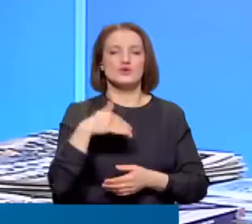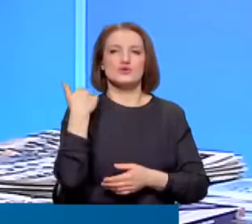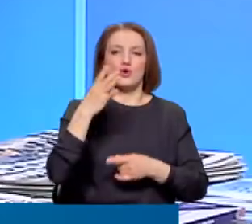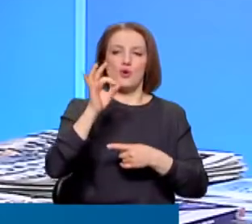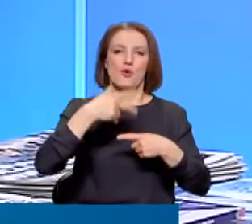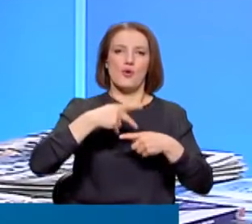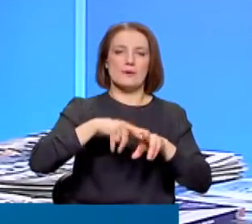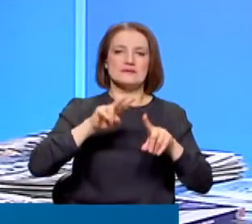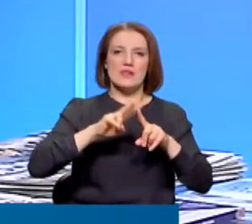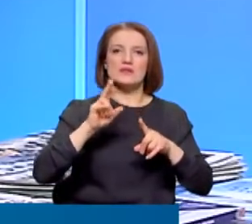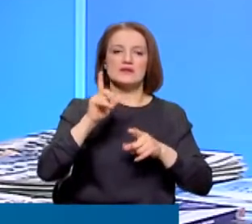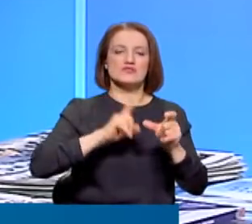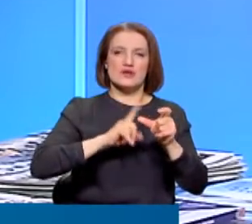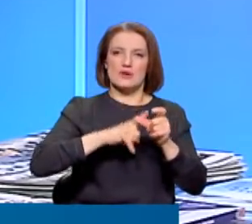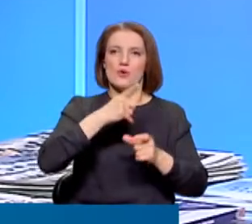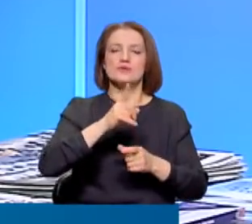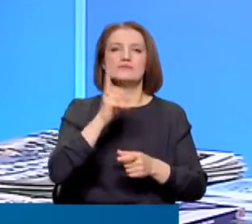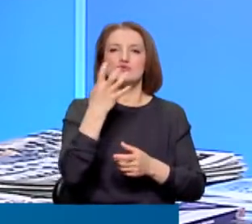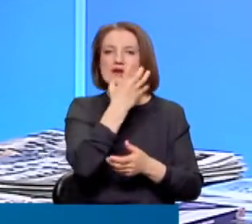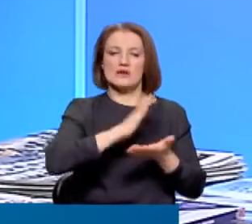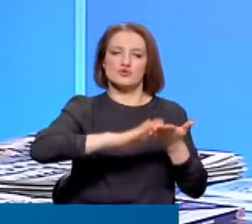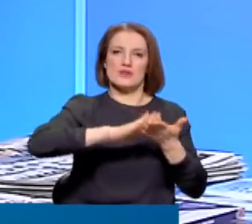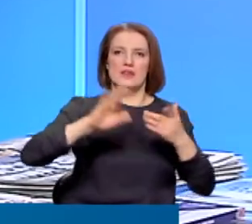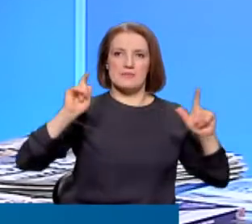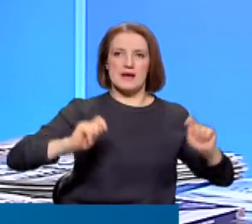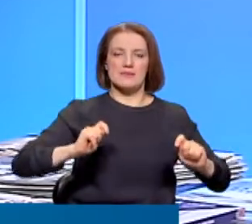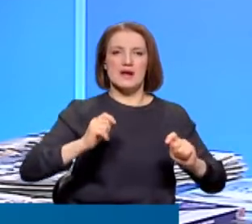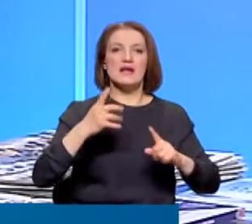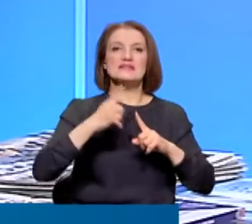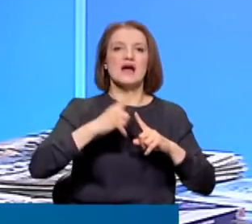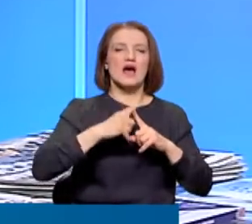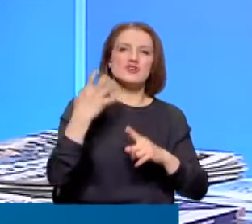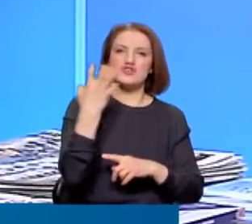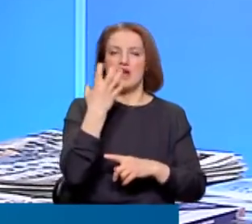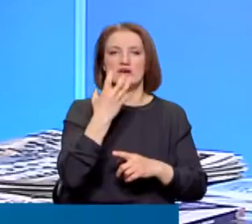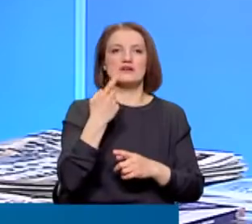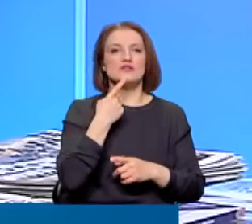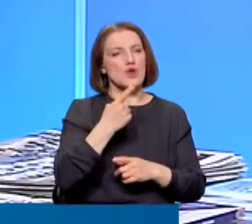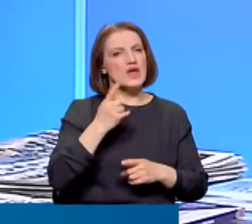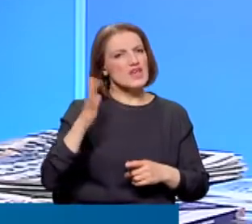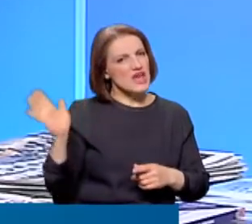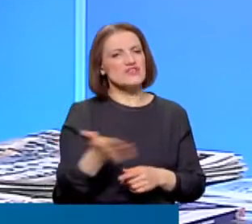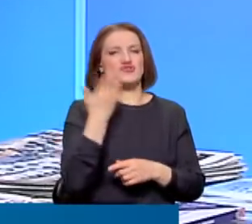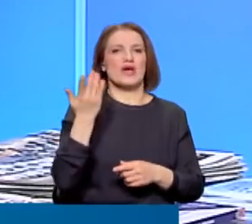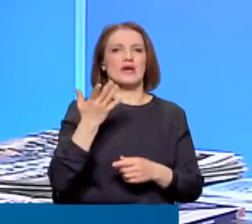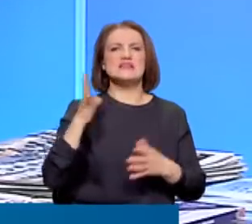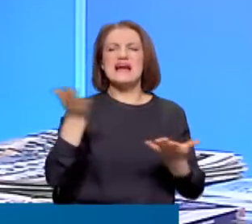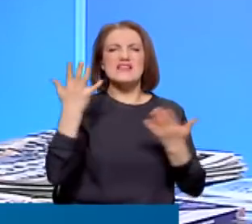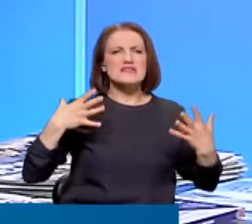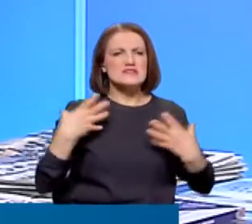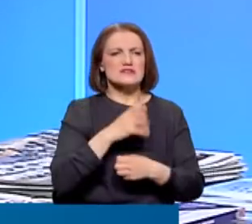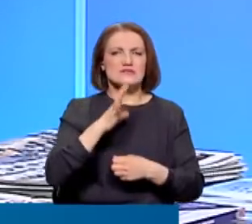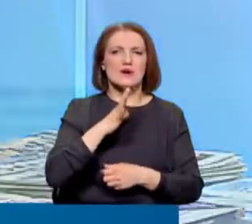Ozan Çolakoğlu da Yanılmıyorsam düzenlemesini yaptı ve diyor ki Tarkan geçecek hani ne kadar sıkıntı varsa geçecek